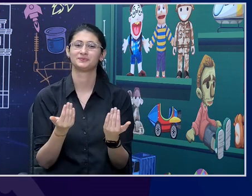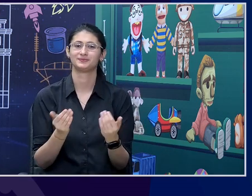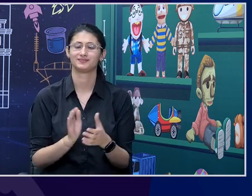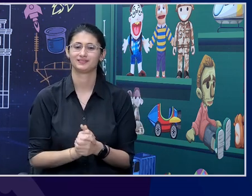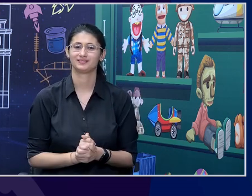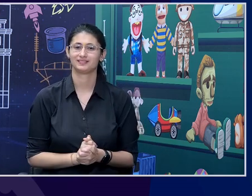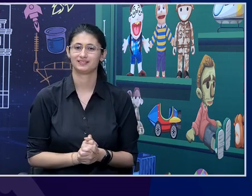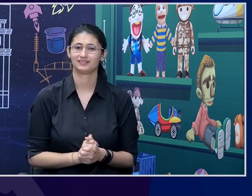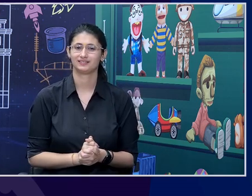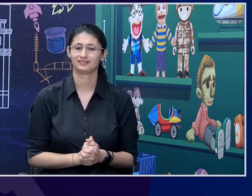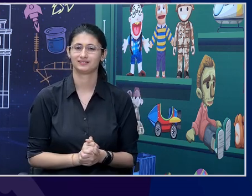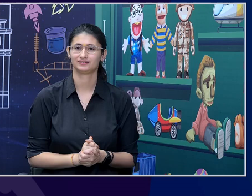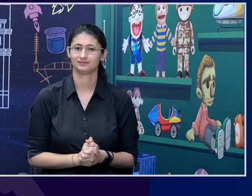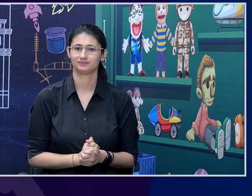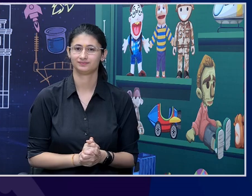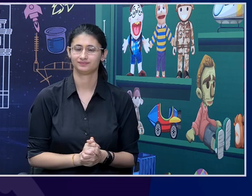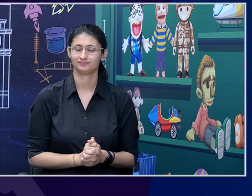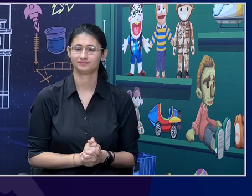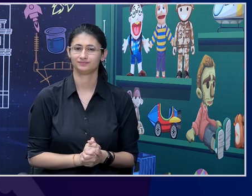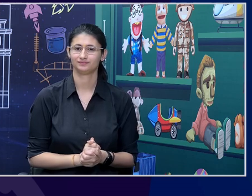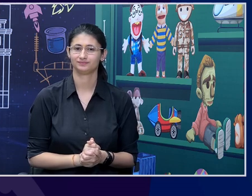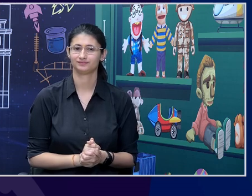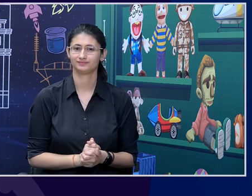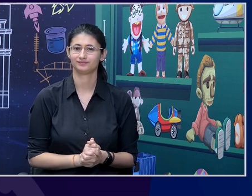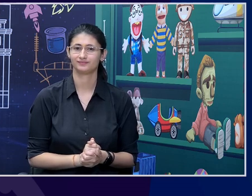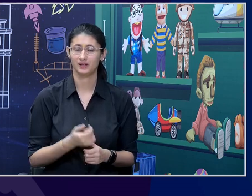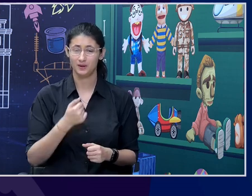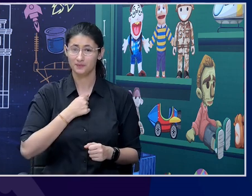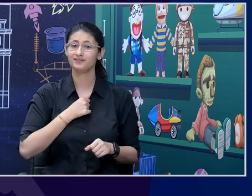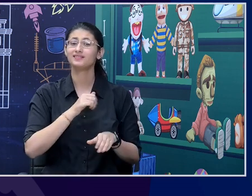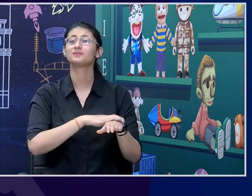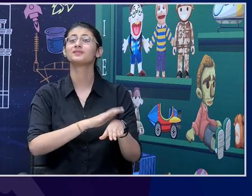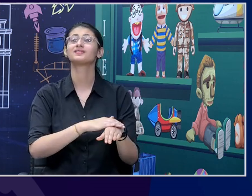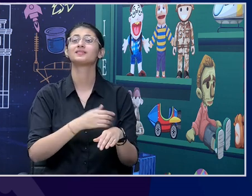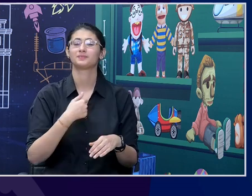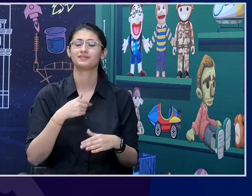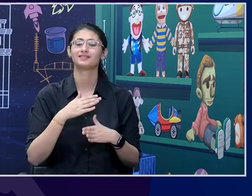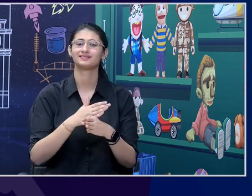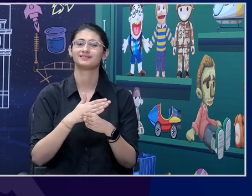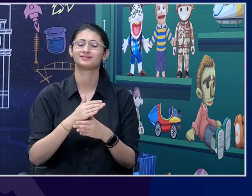अर्जित किया गया एक अनुभव है जो मैं आपके साथ साझा कर रहा हूं